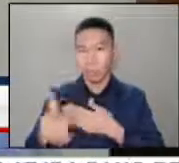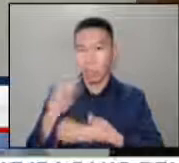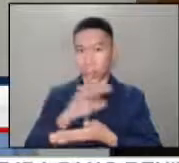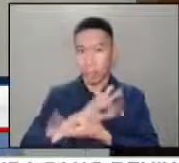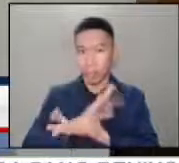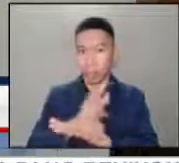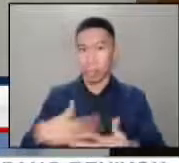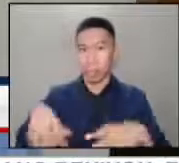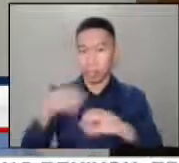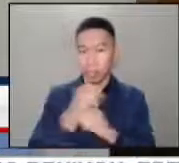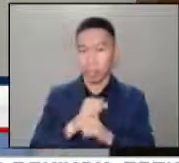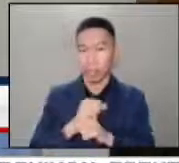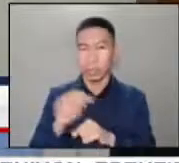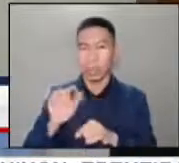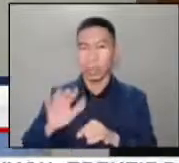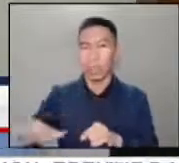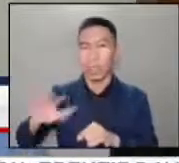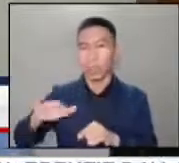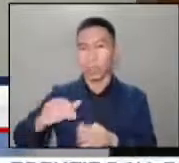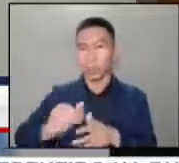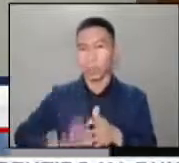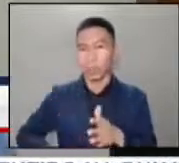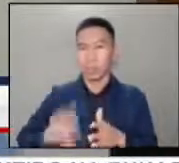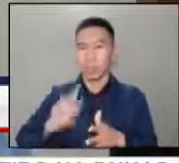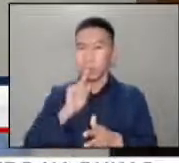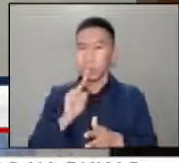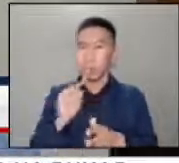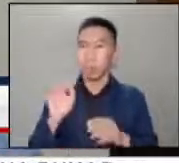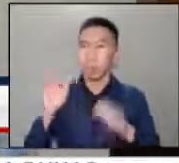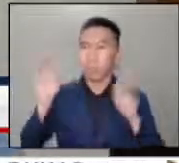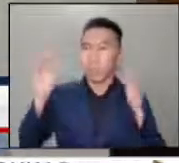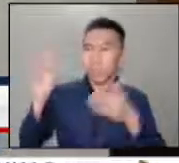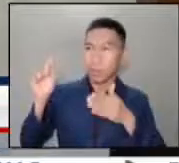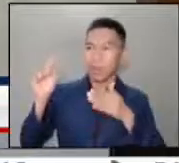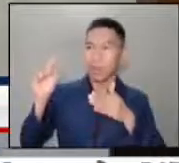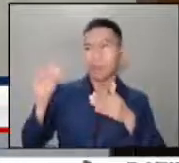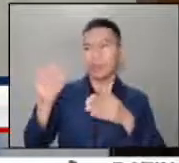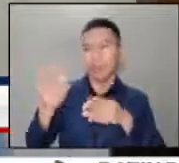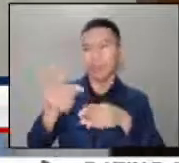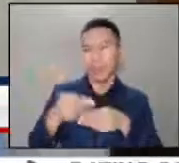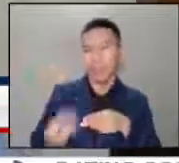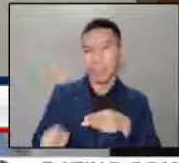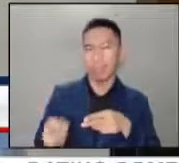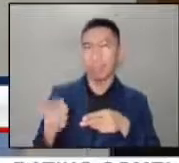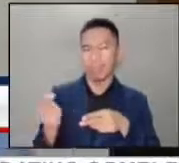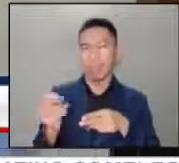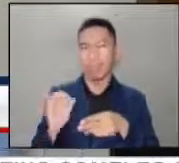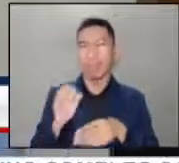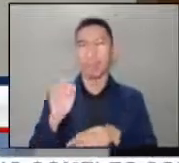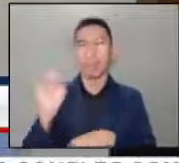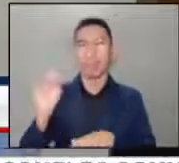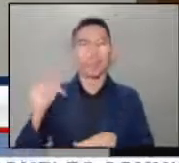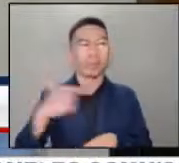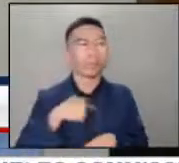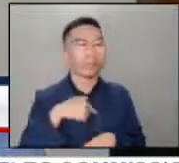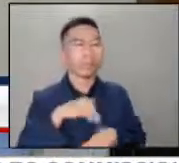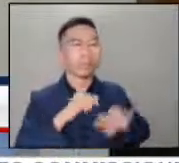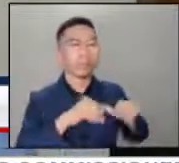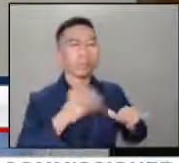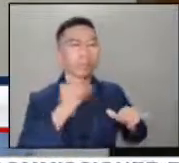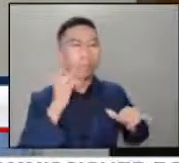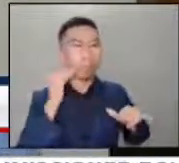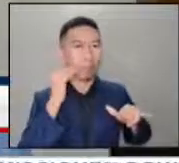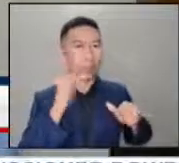ng mga pupils po natin ay nagiging low. They already okay na doon na lang mag-study sa kanilang tahanan. And in my